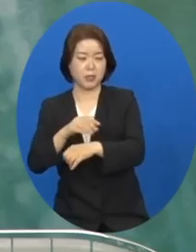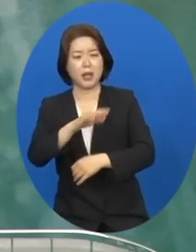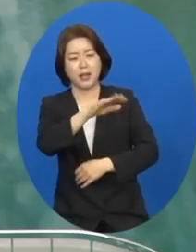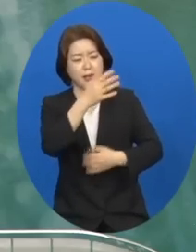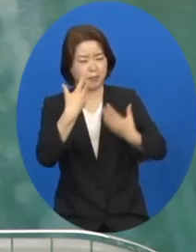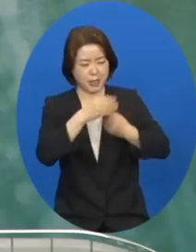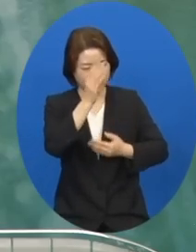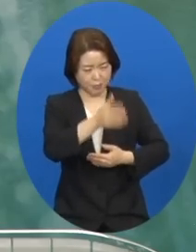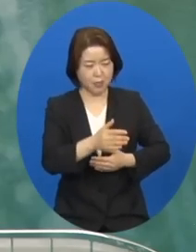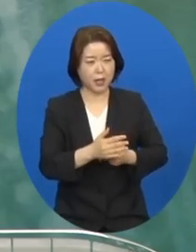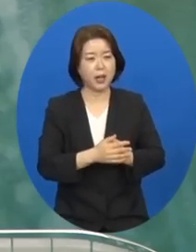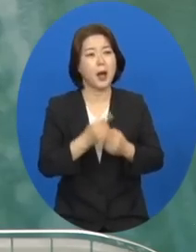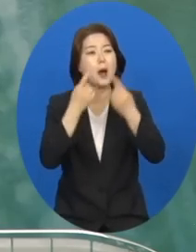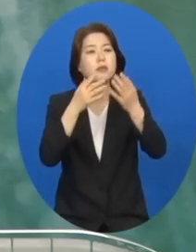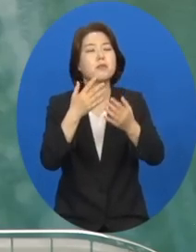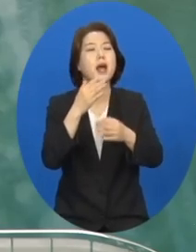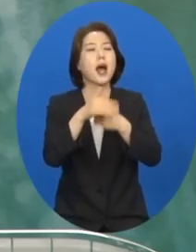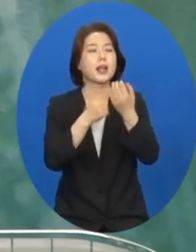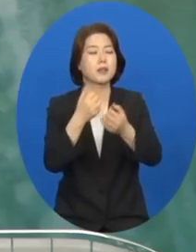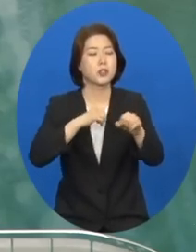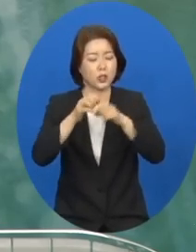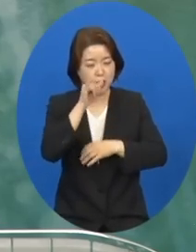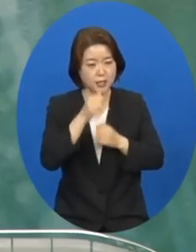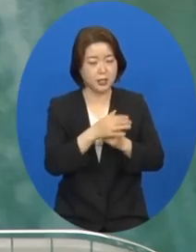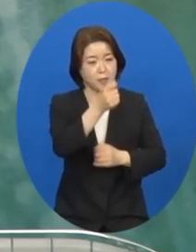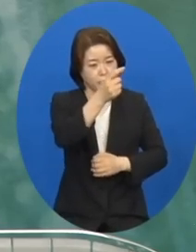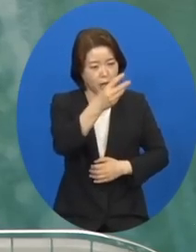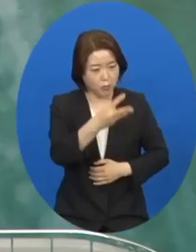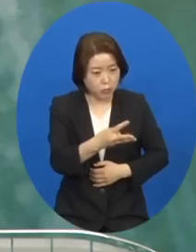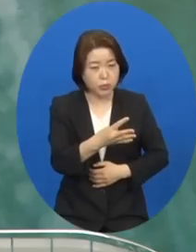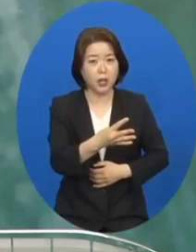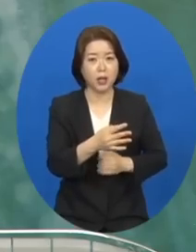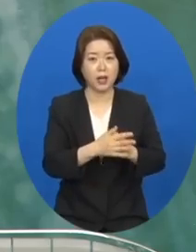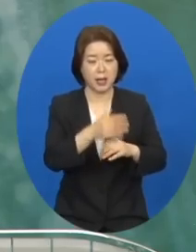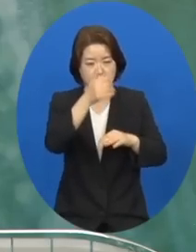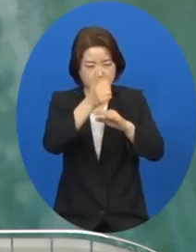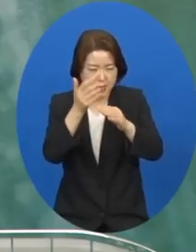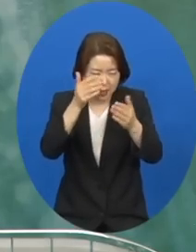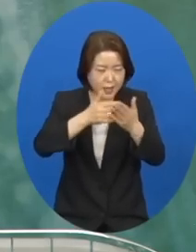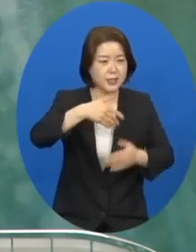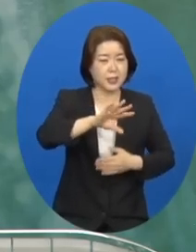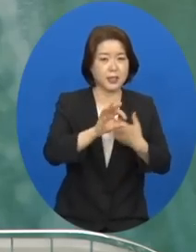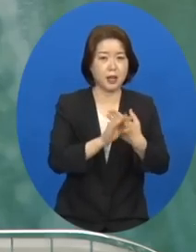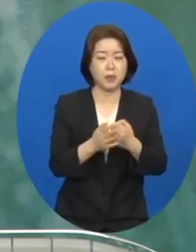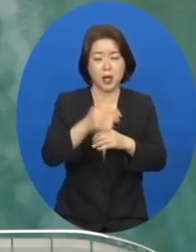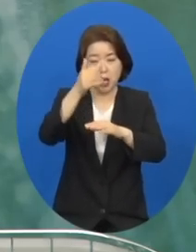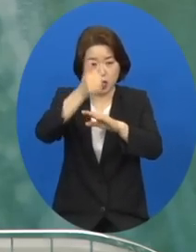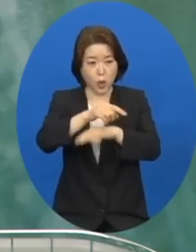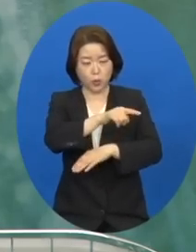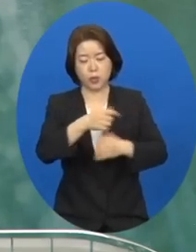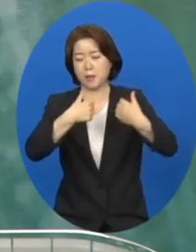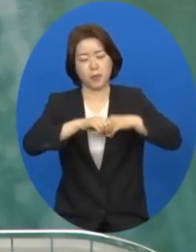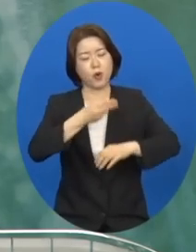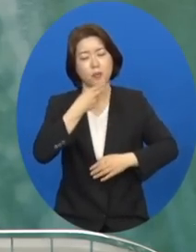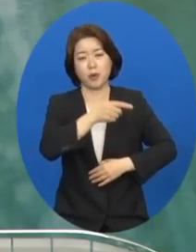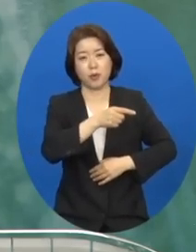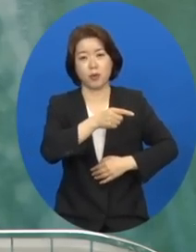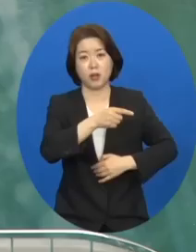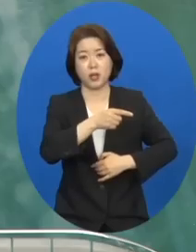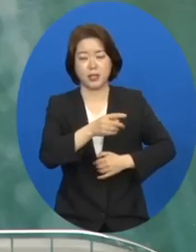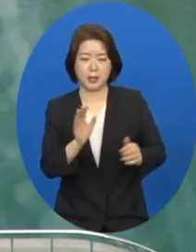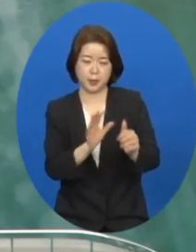분명히 하나님이 역사하실 거야 1번 2번 3번 대화 끝까지 가면 결국에 하나님 그 사람 포기하지 않을까 이렇게